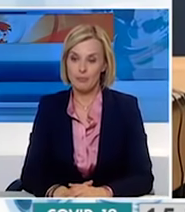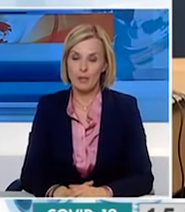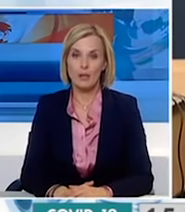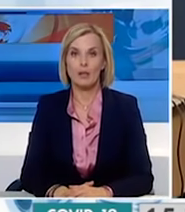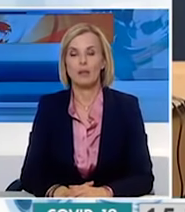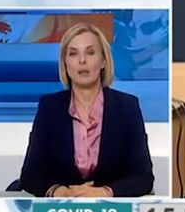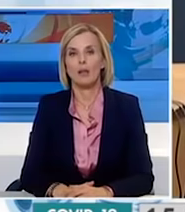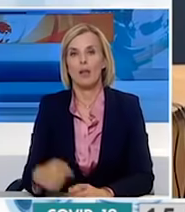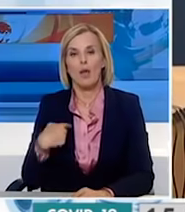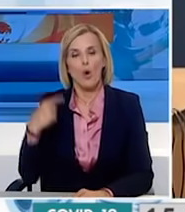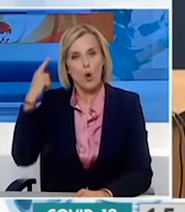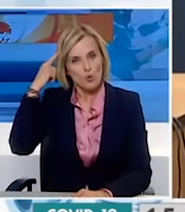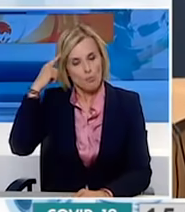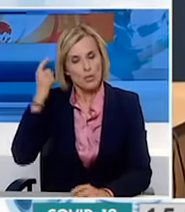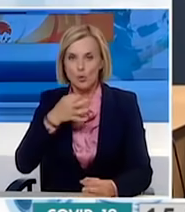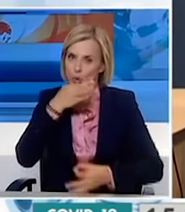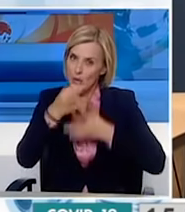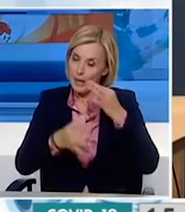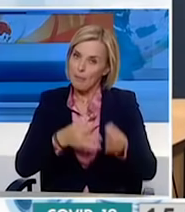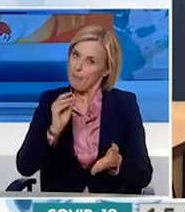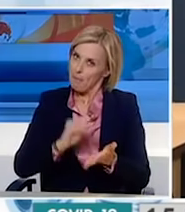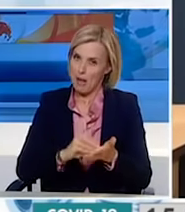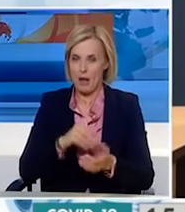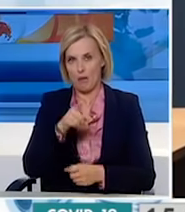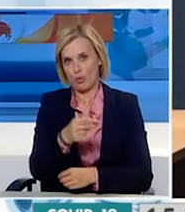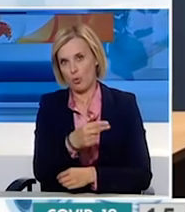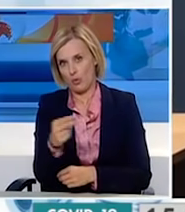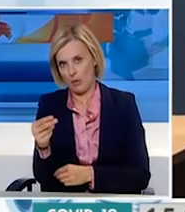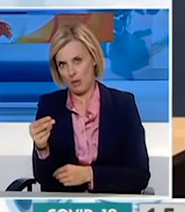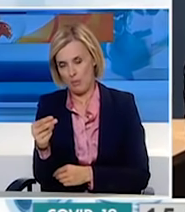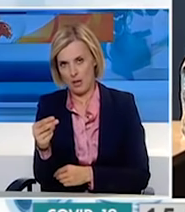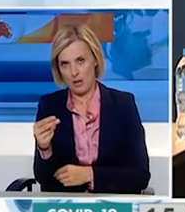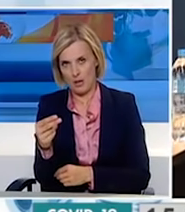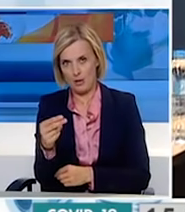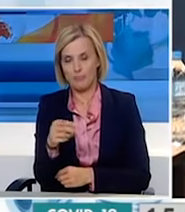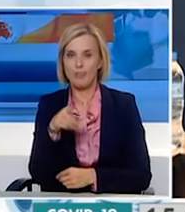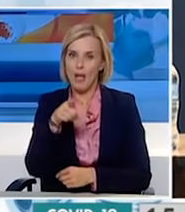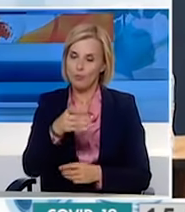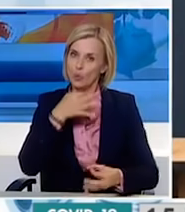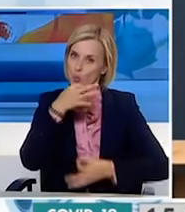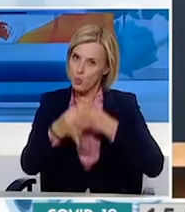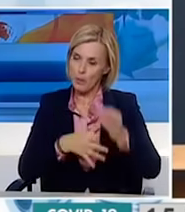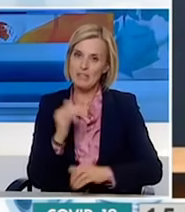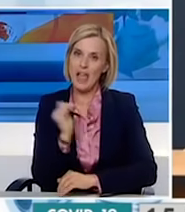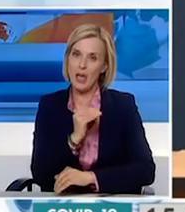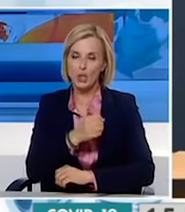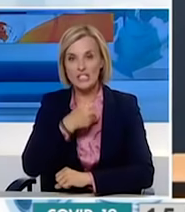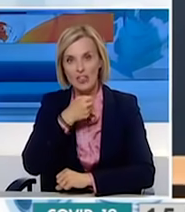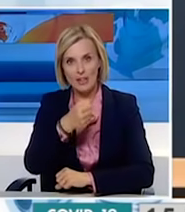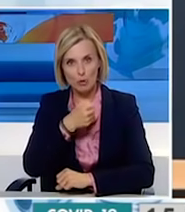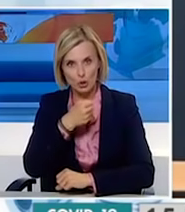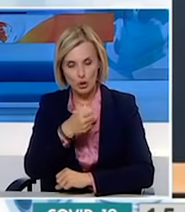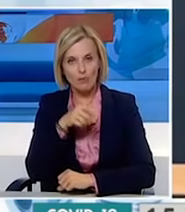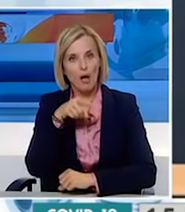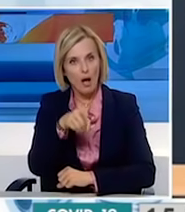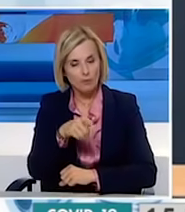Νομίζω έχουμε τοποθετηθεί ξανά γι' αυτό. Το σύνδρομο το οποίο περιγράφουν οι δύο αγαπητοί δημοσιογράφοι είναι ένα